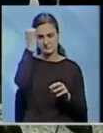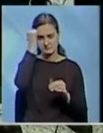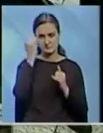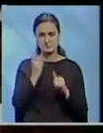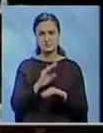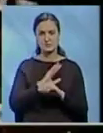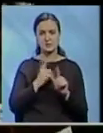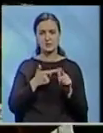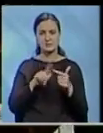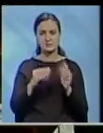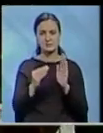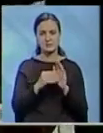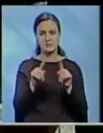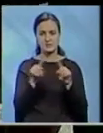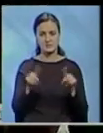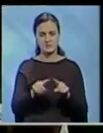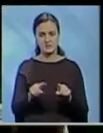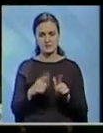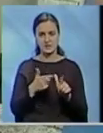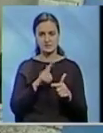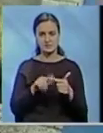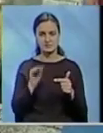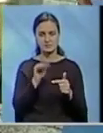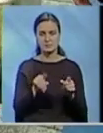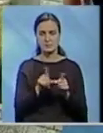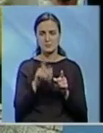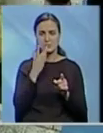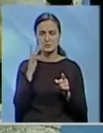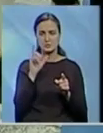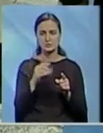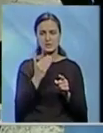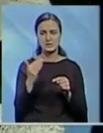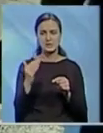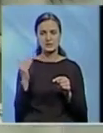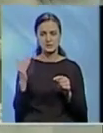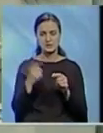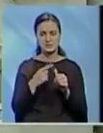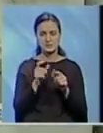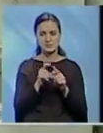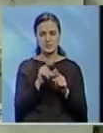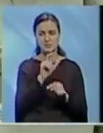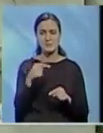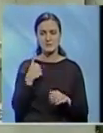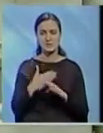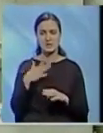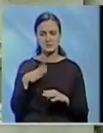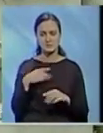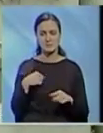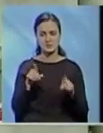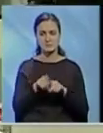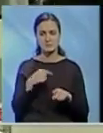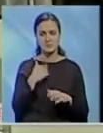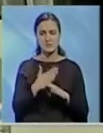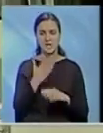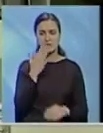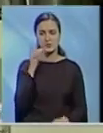იქნება. ვარსკვლავზე ზურაბ ჟვანიას სახელთან და გვართან ერთად პოლიტიკოსის ერთ-ერთი ყველაზე ცნობილი ფრაზაა დატანილი: „მე ვარ ქართველი და მაშასადამე